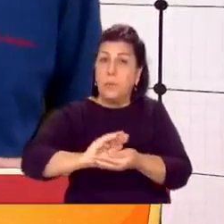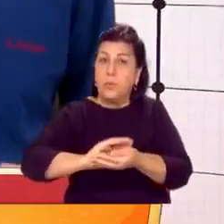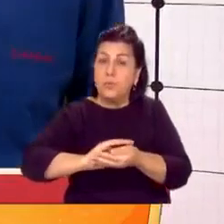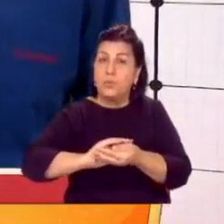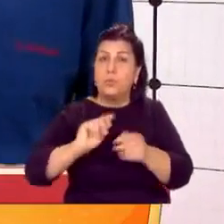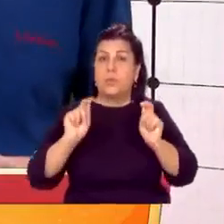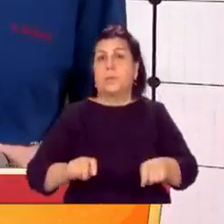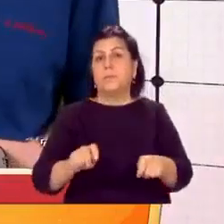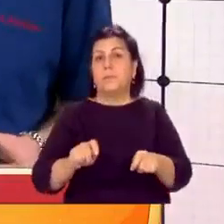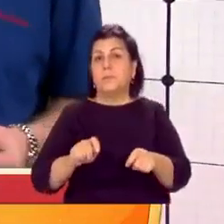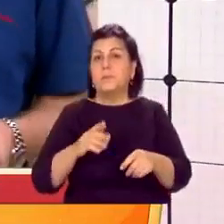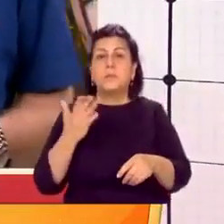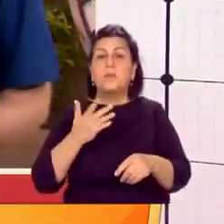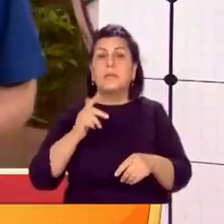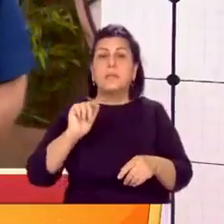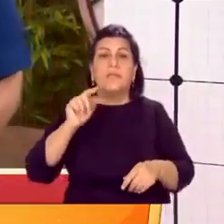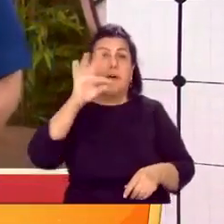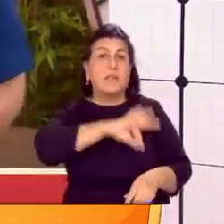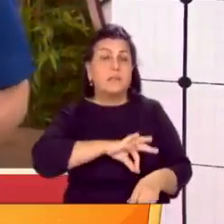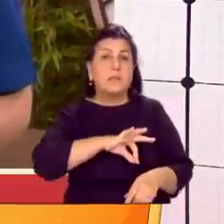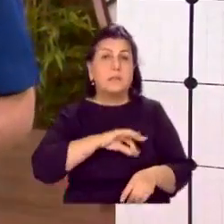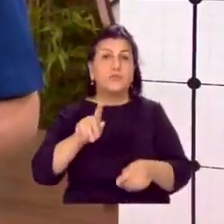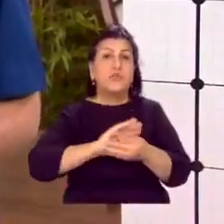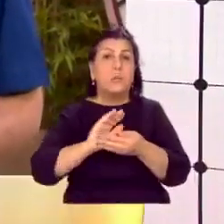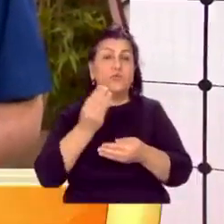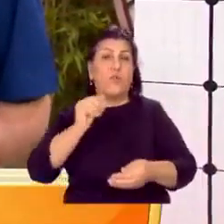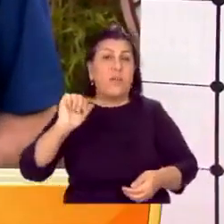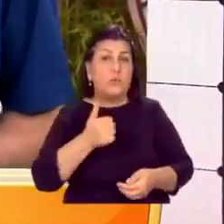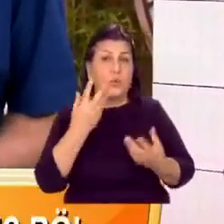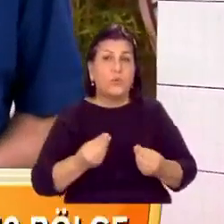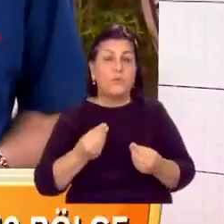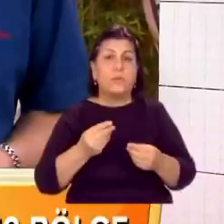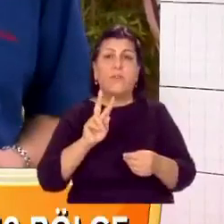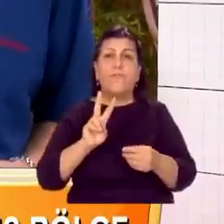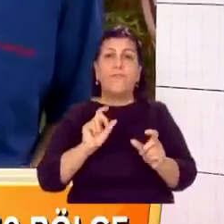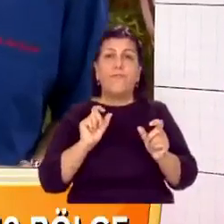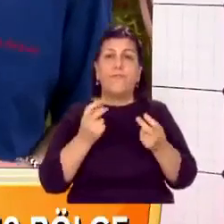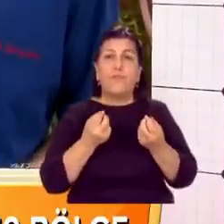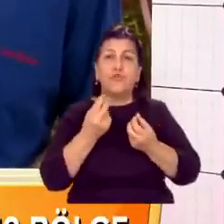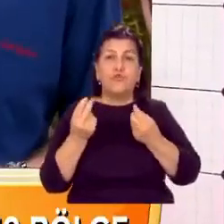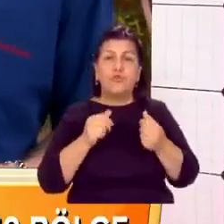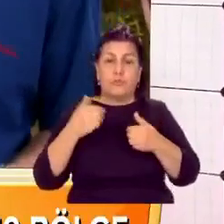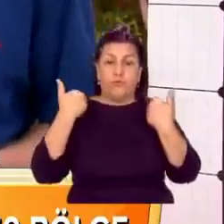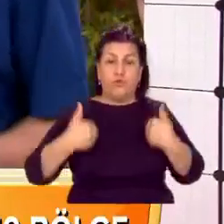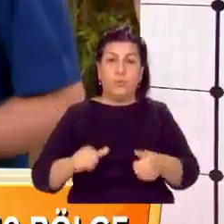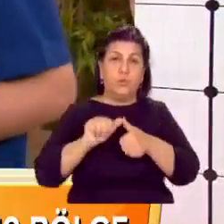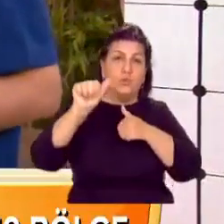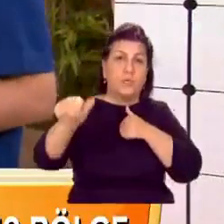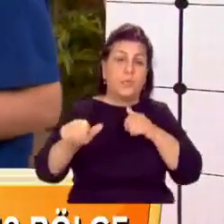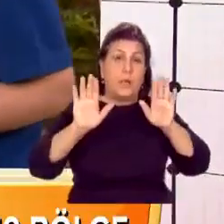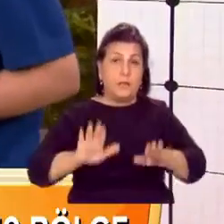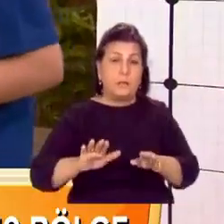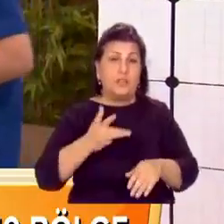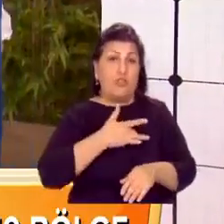kullanmamız gerekiyor Nasıl etkisi olduğunu bu sabunun neye yol açtığını virüsü nasıl vücudumuza uzaklaştığını hepsini bugün canlı